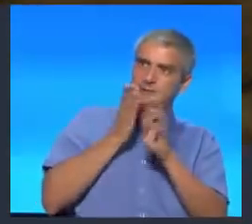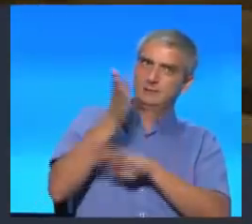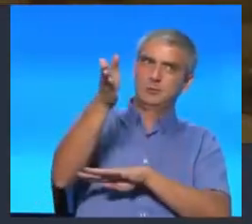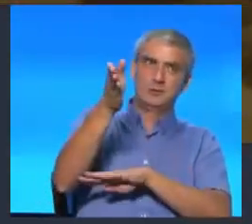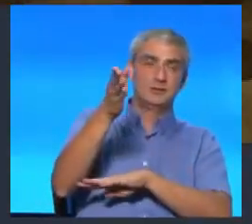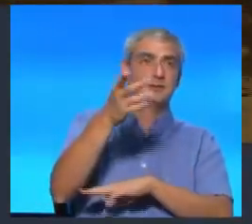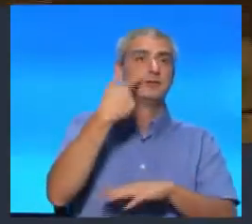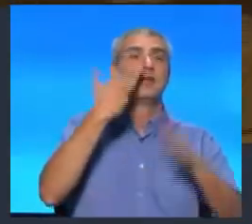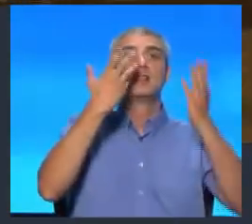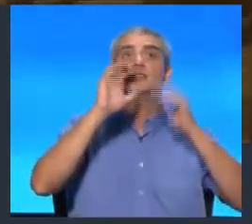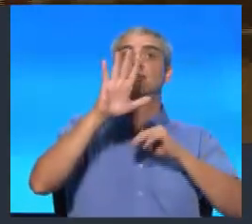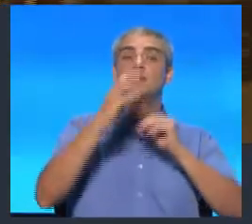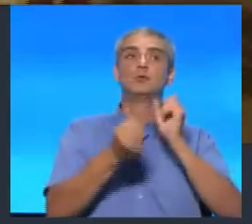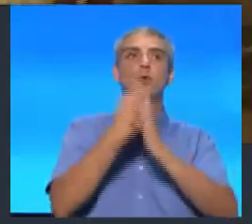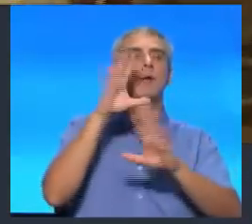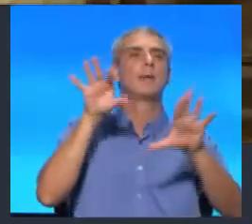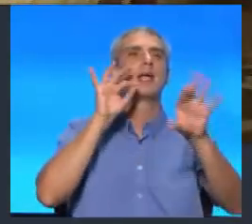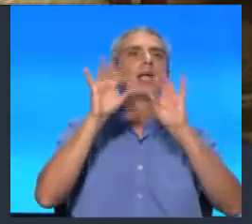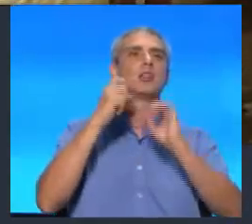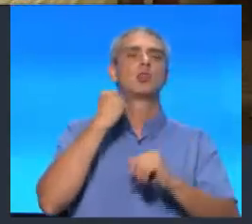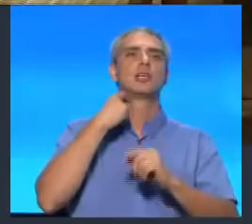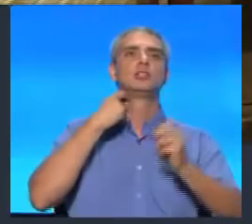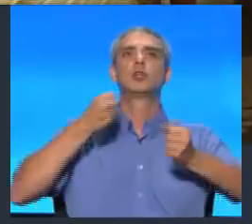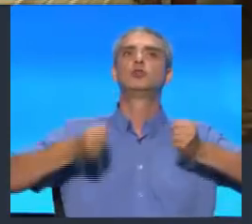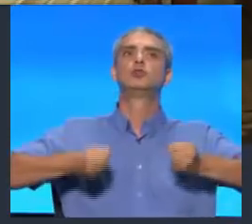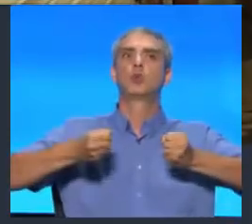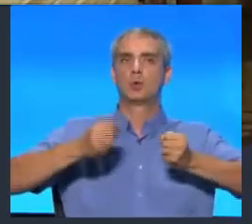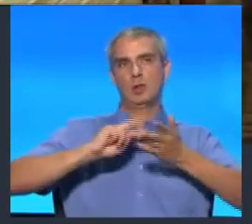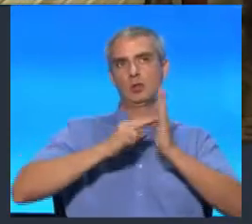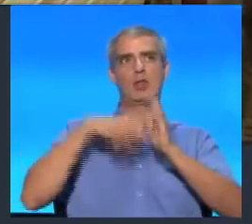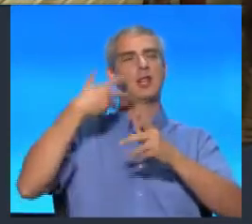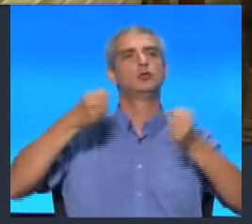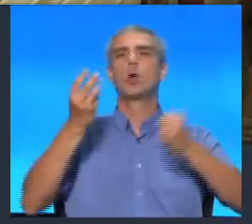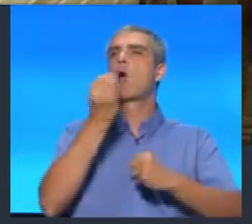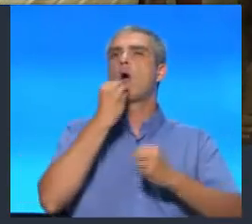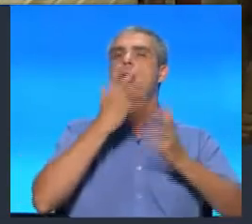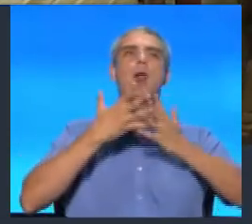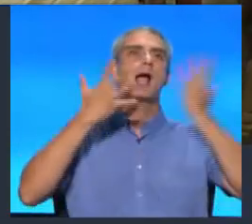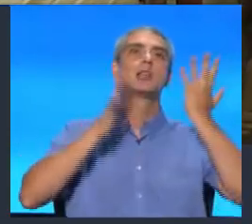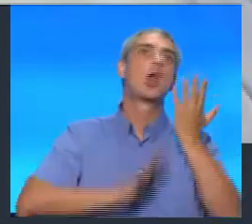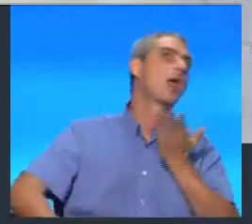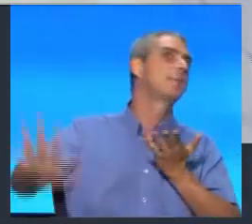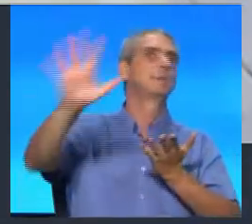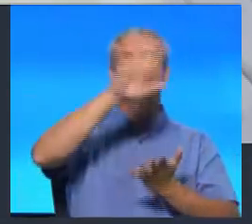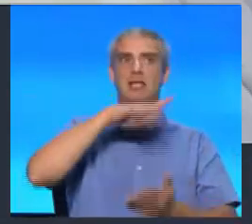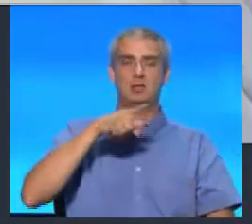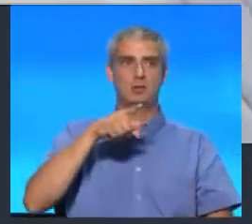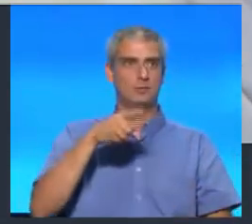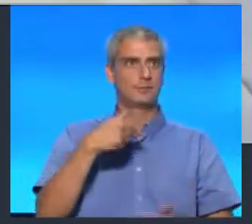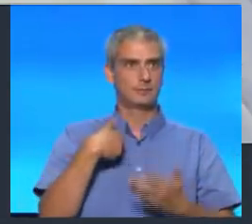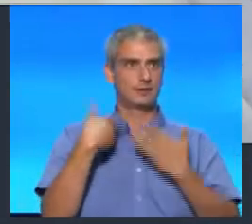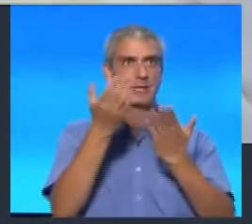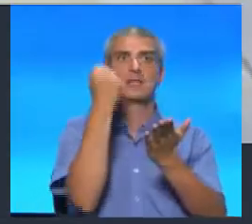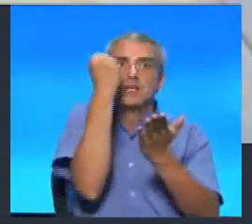בשנת 95 הוקם קניון ראשון שוק, שתוכנן להיות שוק האוכל הגדול במזרח התיכון. נתתי לו